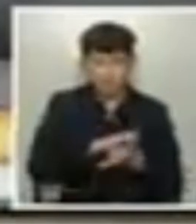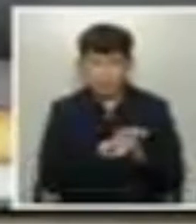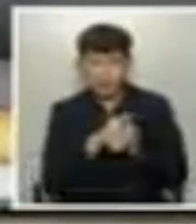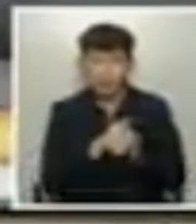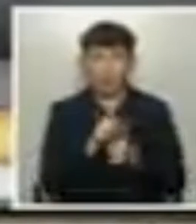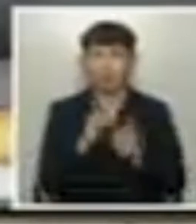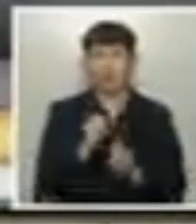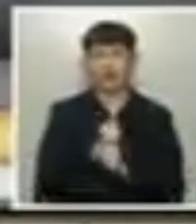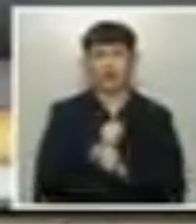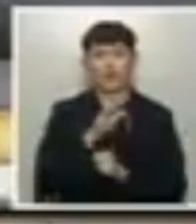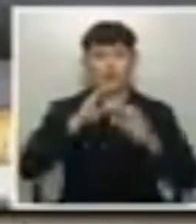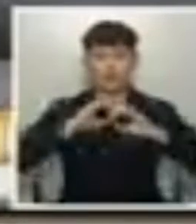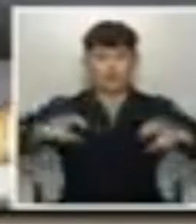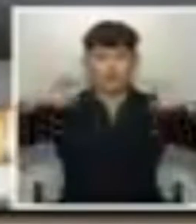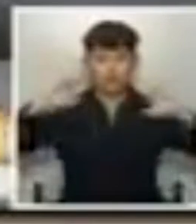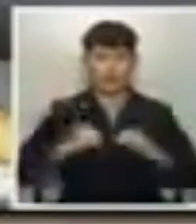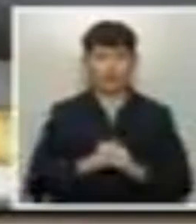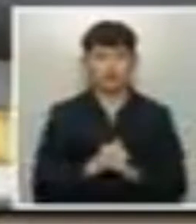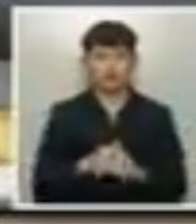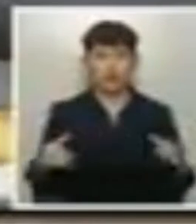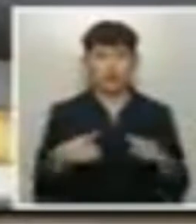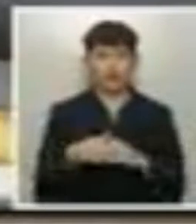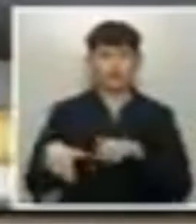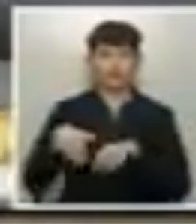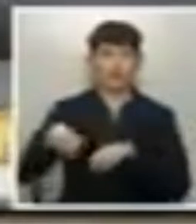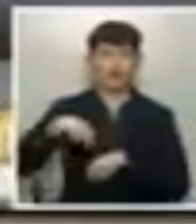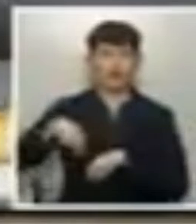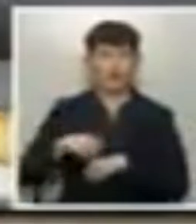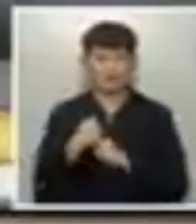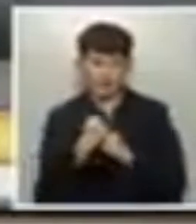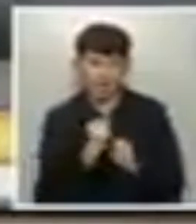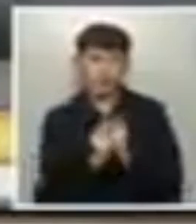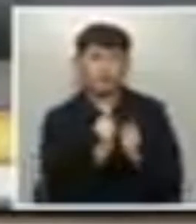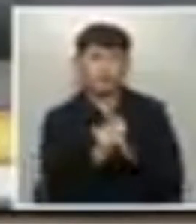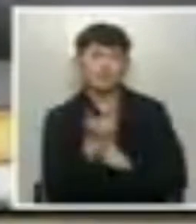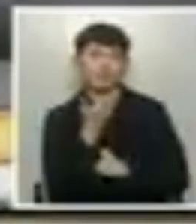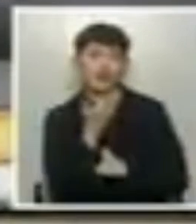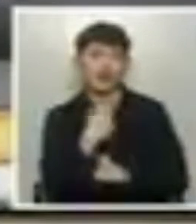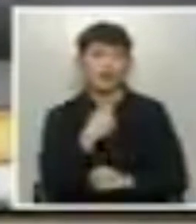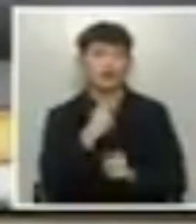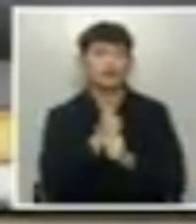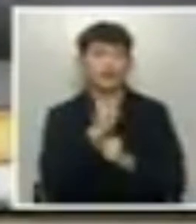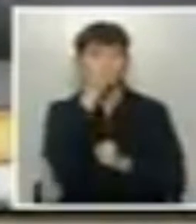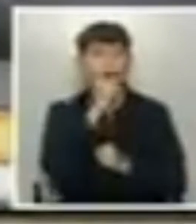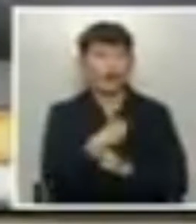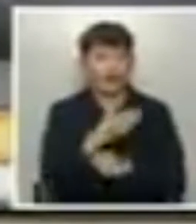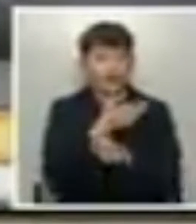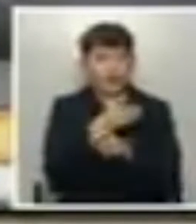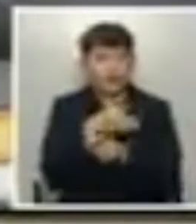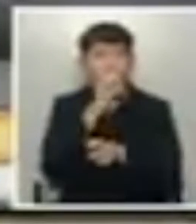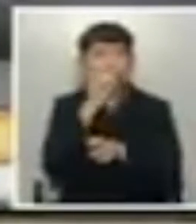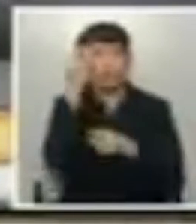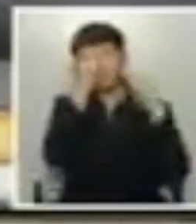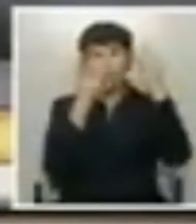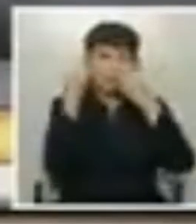คะลิ้วล้อของผู้กระทำดังกล่าวเนี่ยพยายามมาไก่เกี่ยว่ากระทำไปเพราะความมึนเมาท่านประ